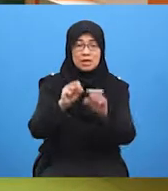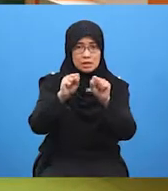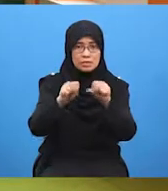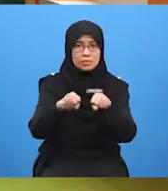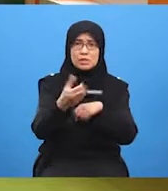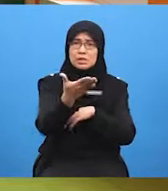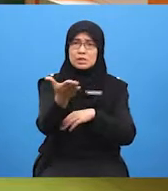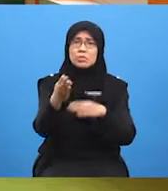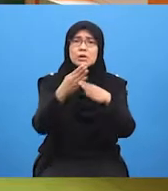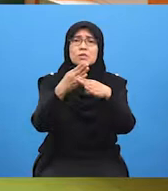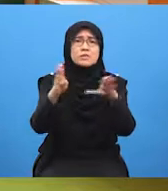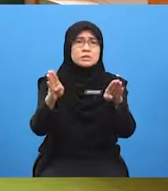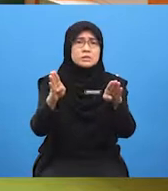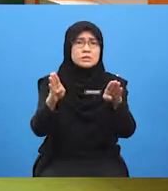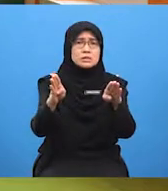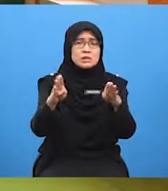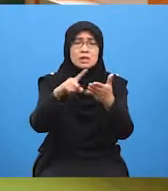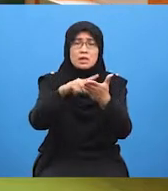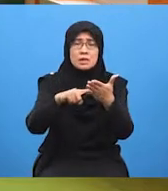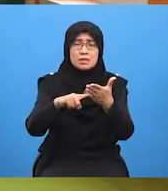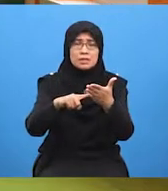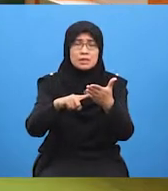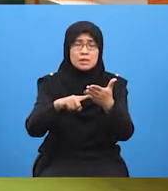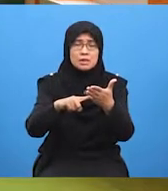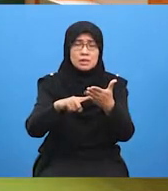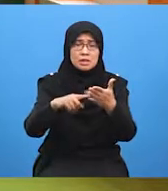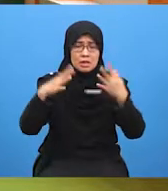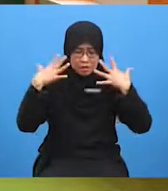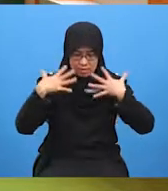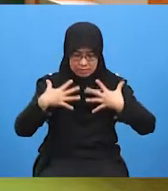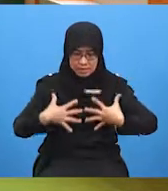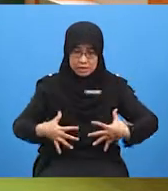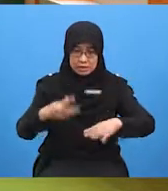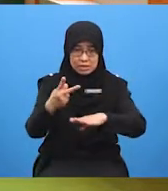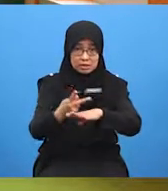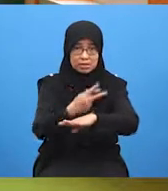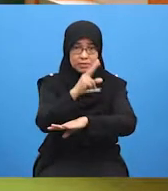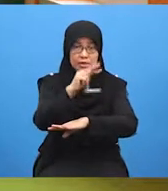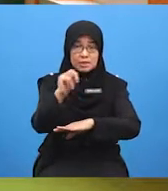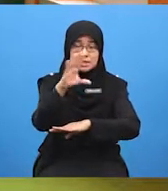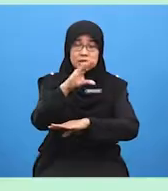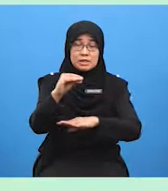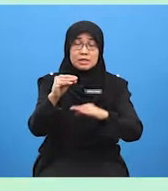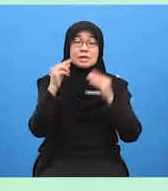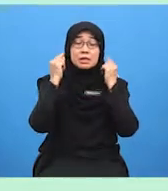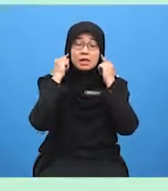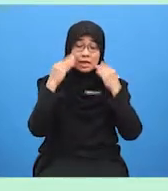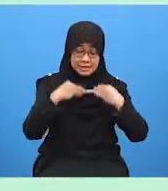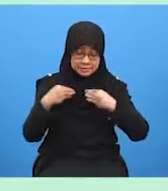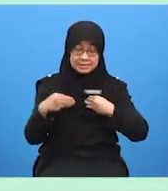Bolehkah kamu bezakan antara pakaian dan aksesori? Mari kita uji minda.